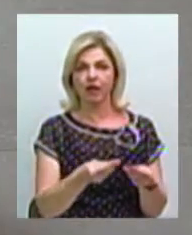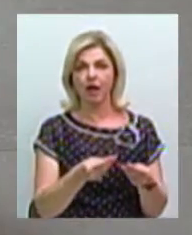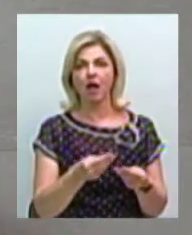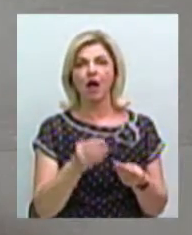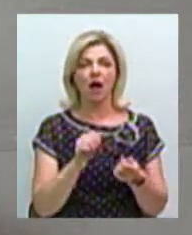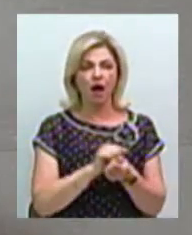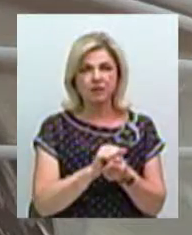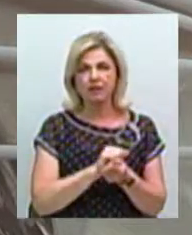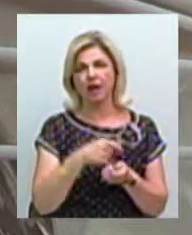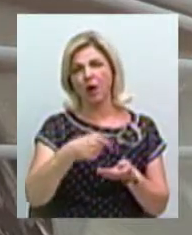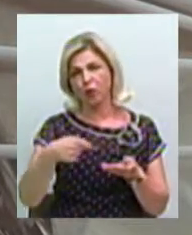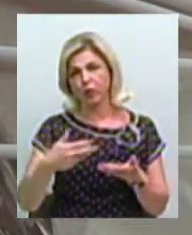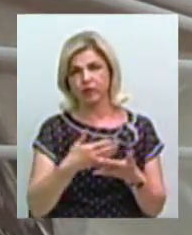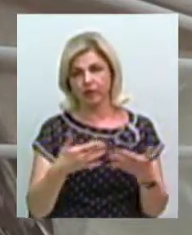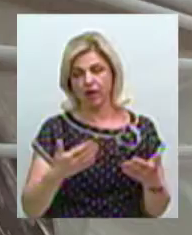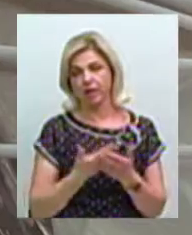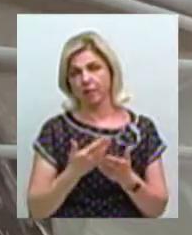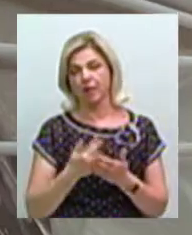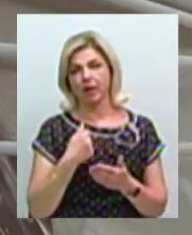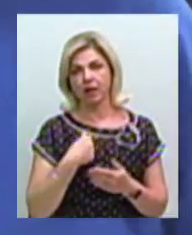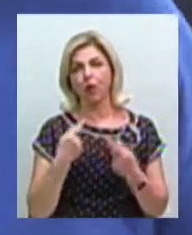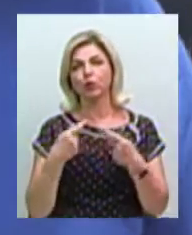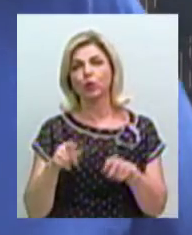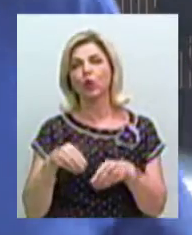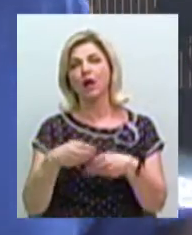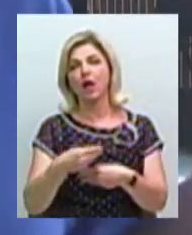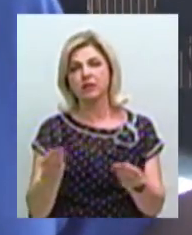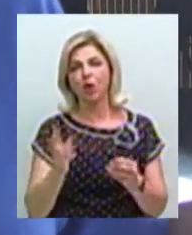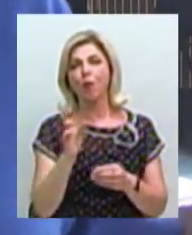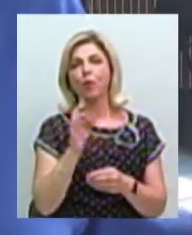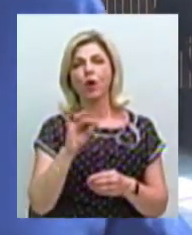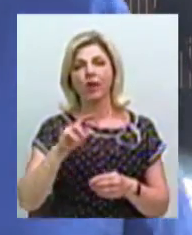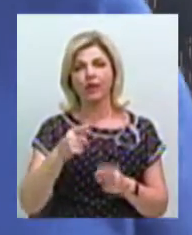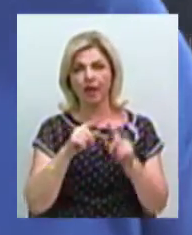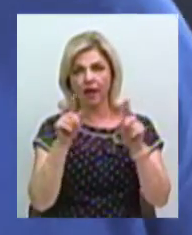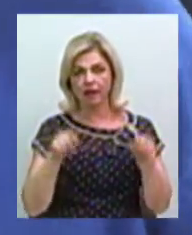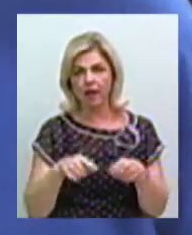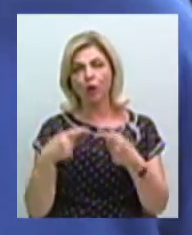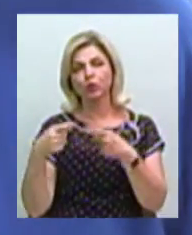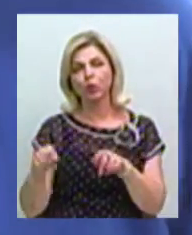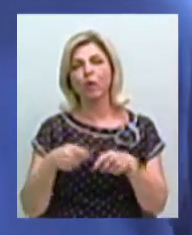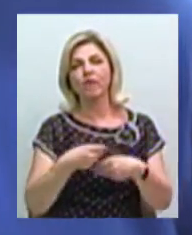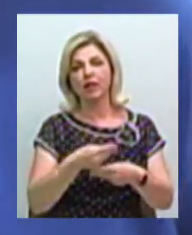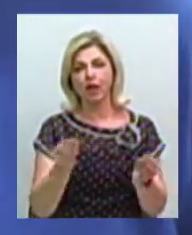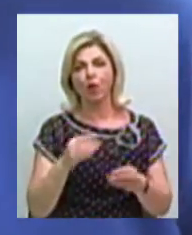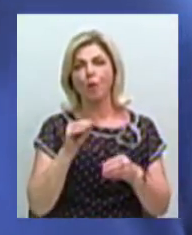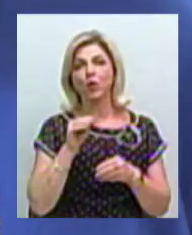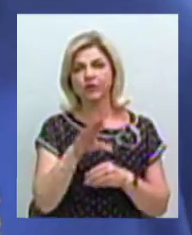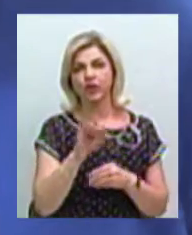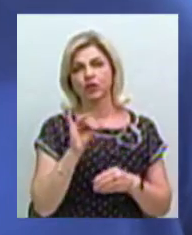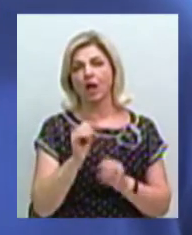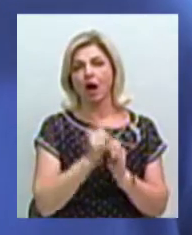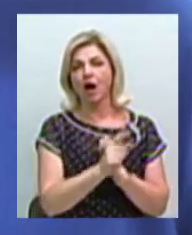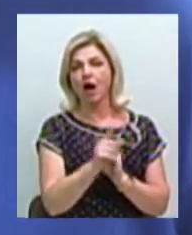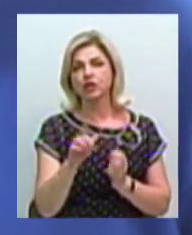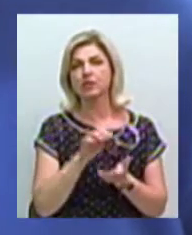канцелярію, от, зокрема я, інші видають бюлетні, треті видають посвідчення. Тобто всі займаються тим,